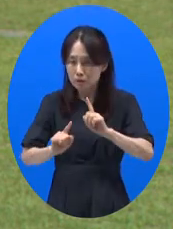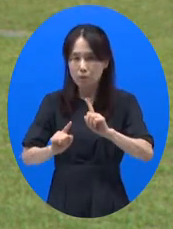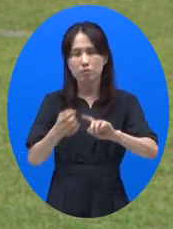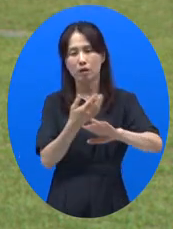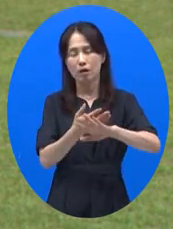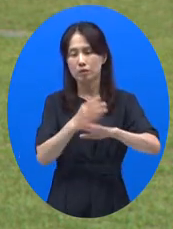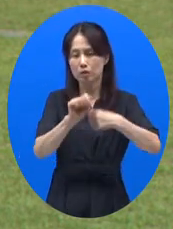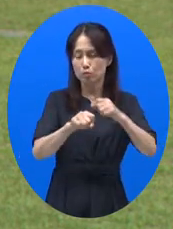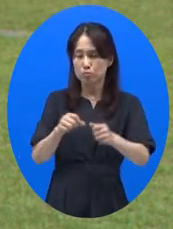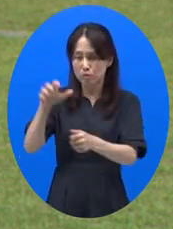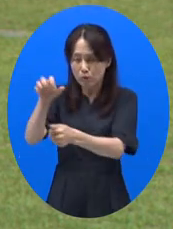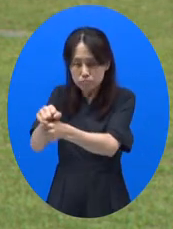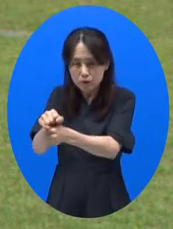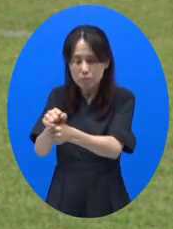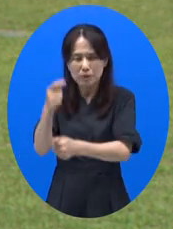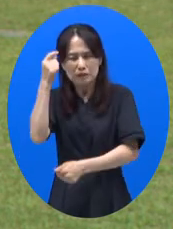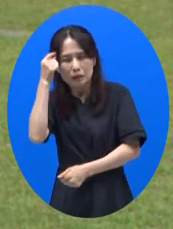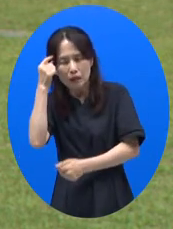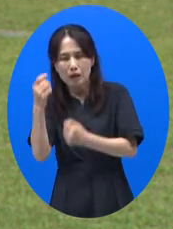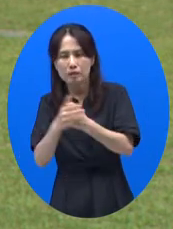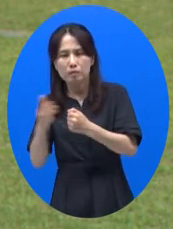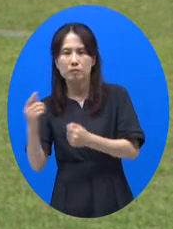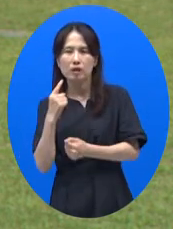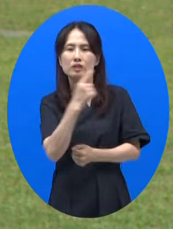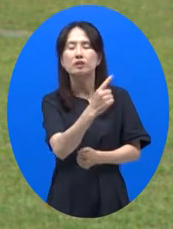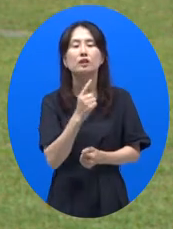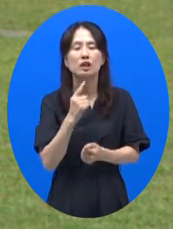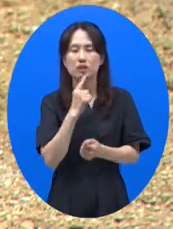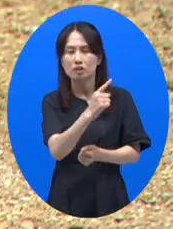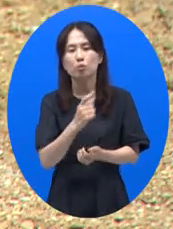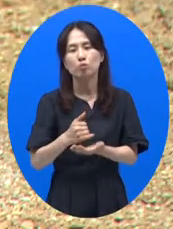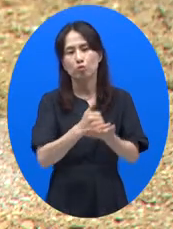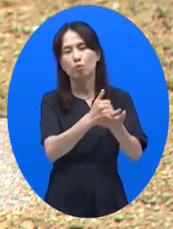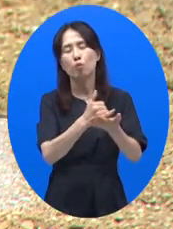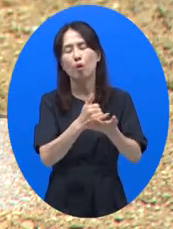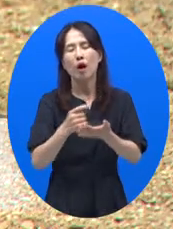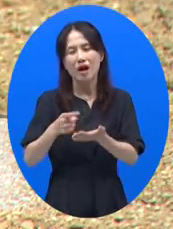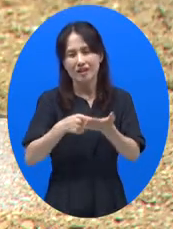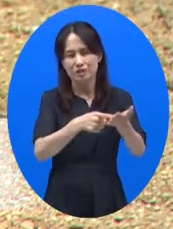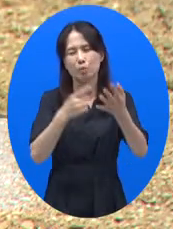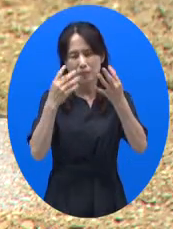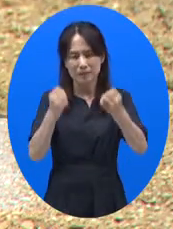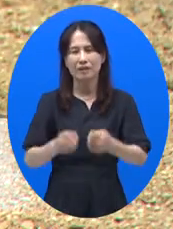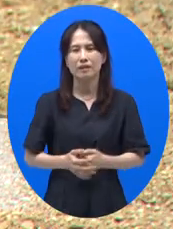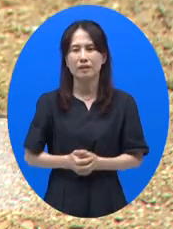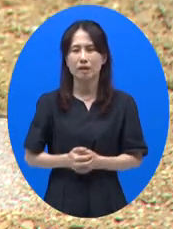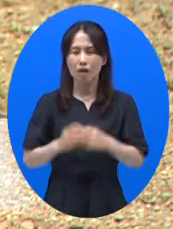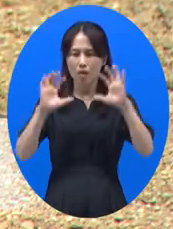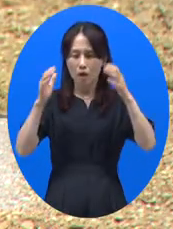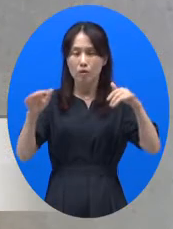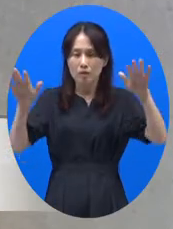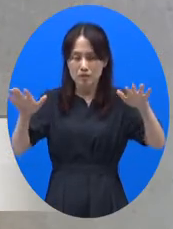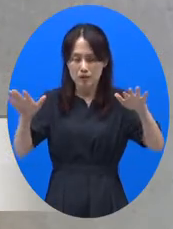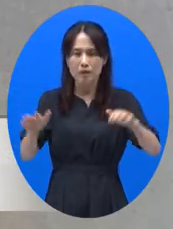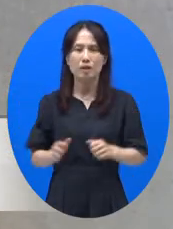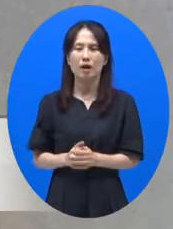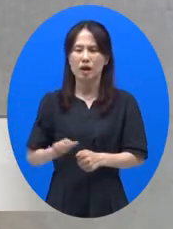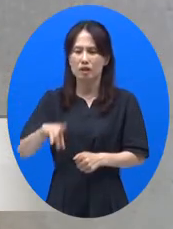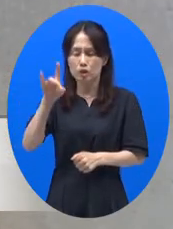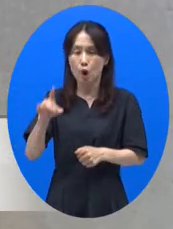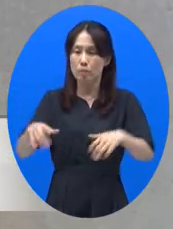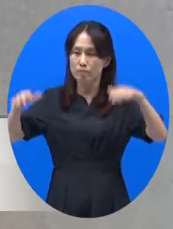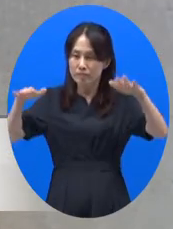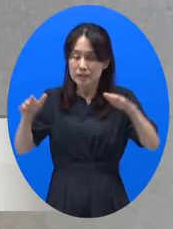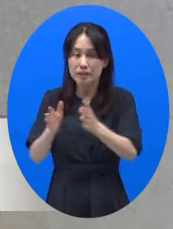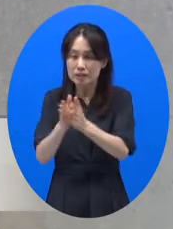동물들에게 공격당할 수 있다고 생각해 친구를 하는 경우가 많습니다 하지만 어린 새가 독립적으로 야생의 첫발을 딛는 시기에